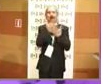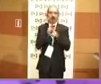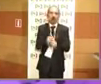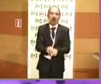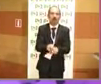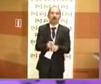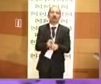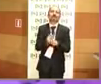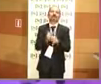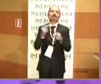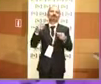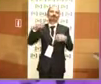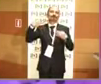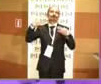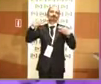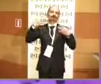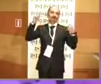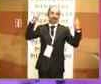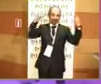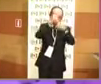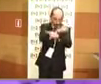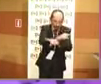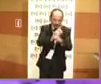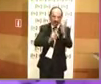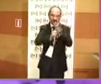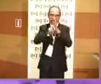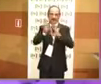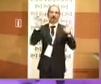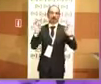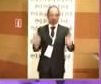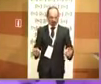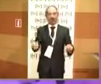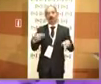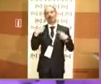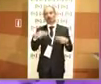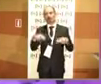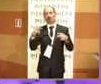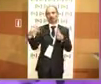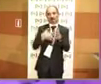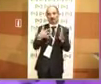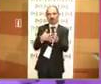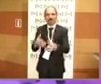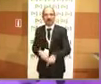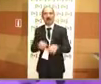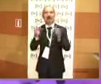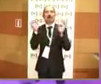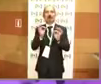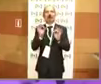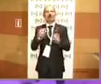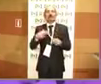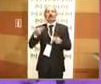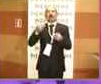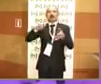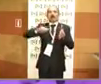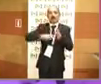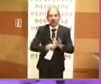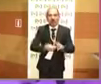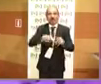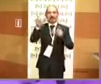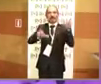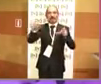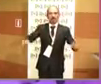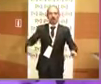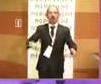frutto della nostra difficoltà a leggere il dramma profondo che stava distribuendo in milioni di persone, l'aumento